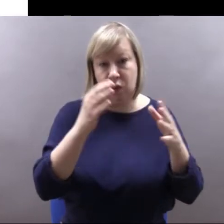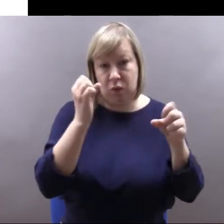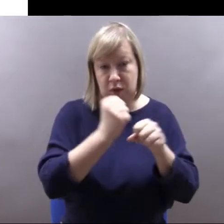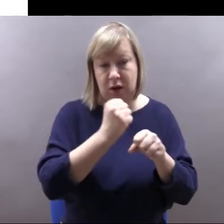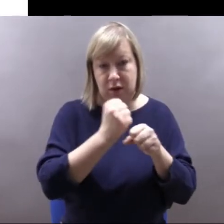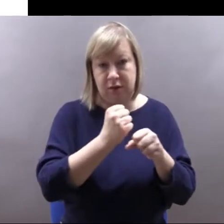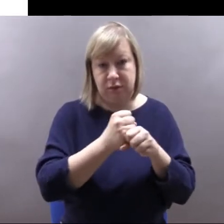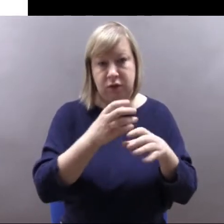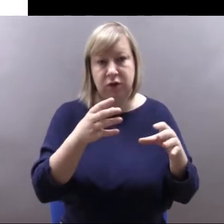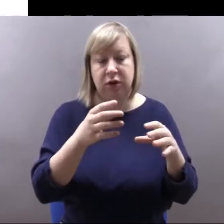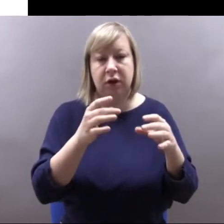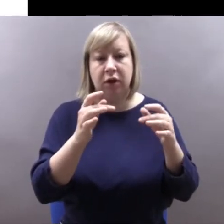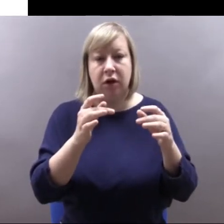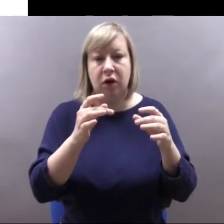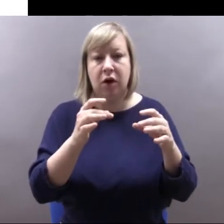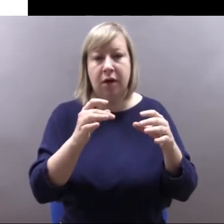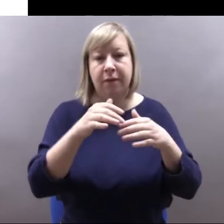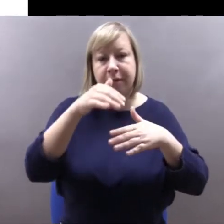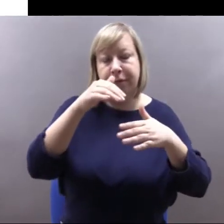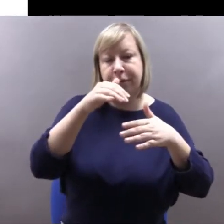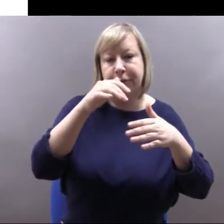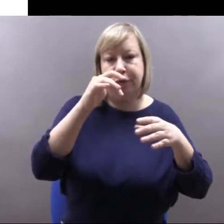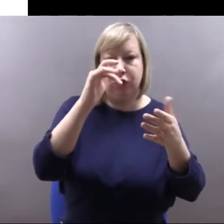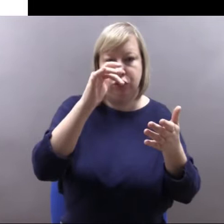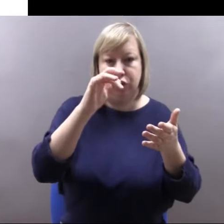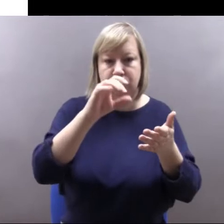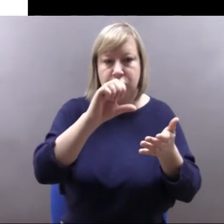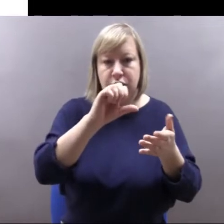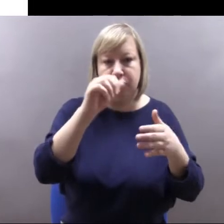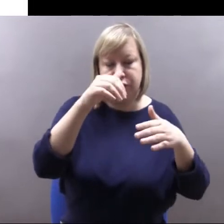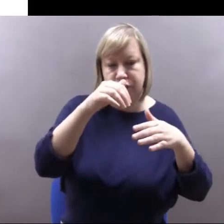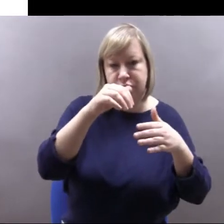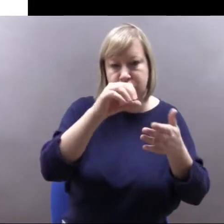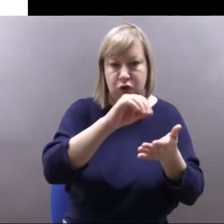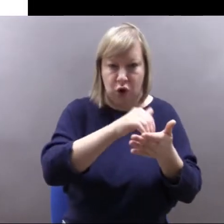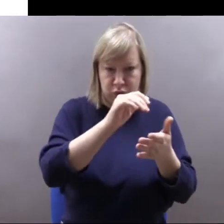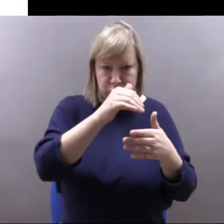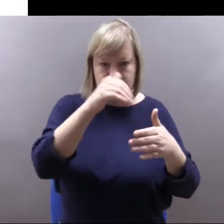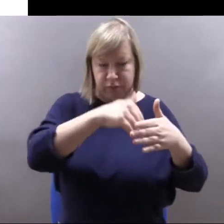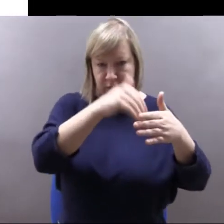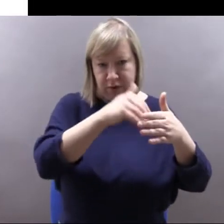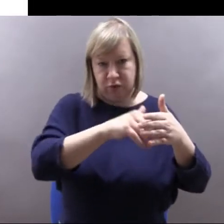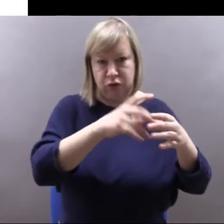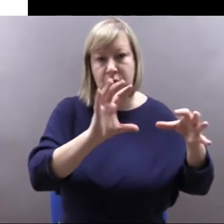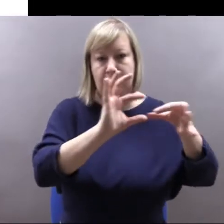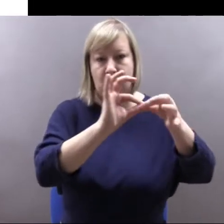możliwość zwiedzającym przemieszczania się bez wychodzenia na zewnątrz przez wszystkie